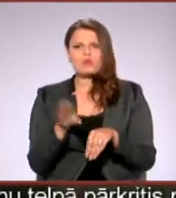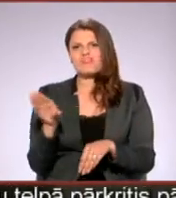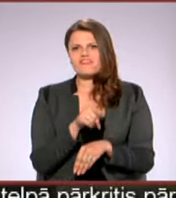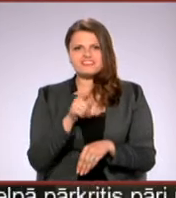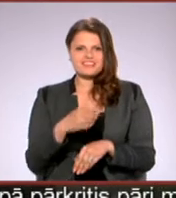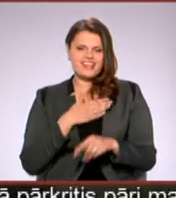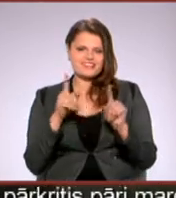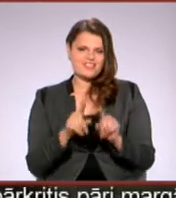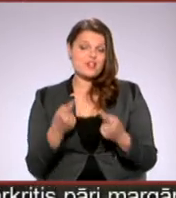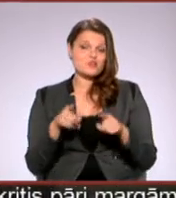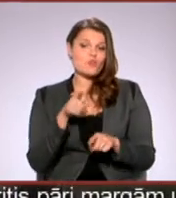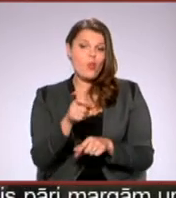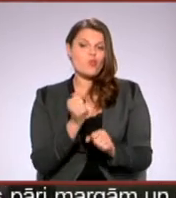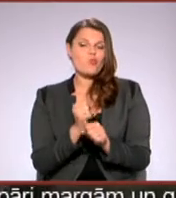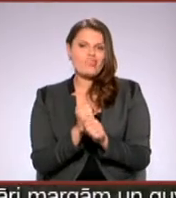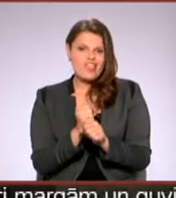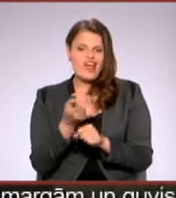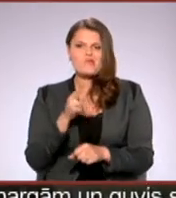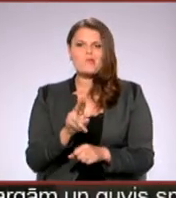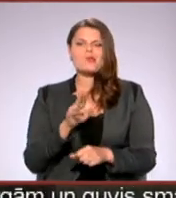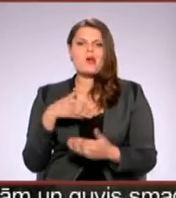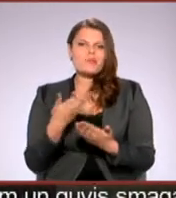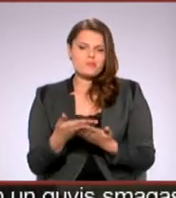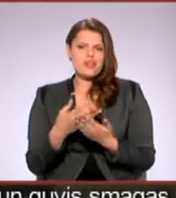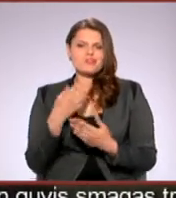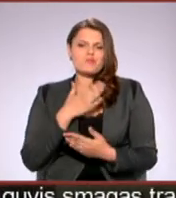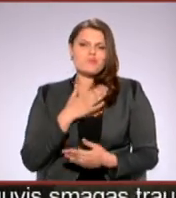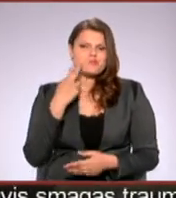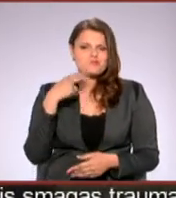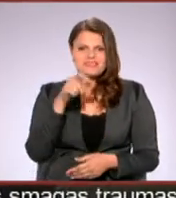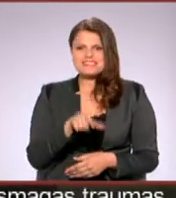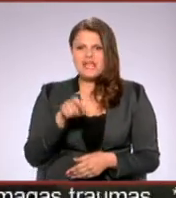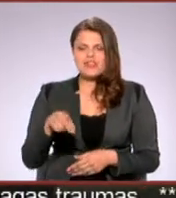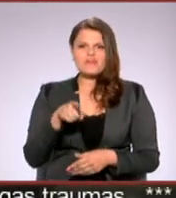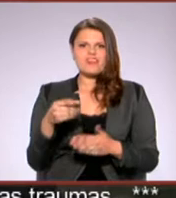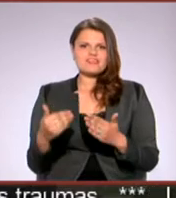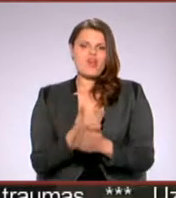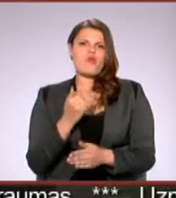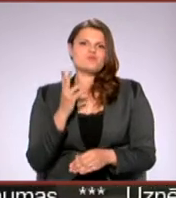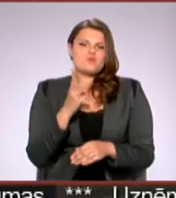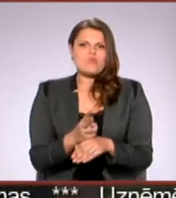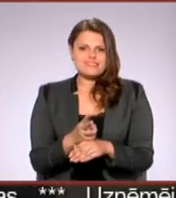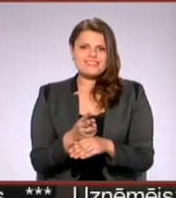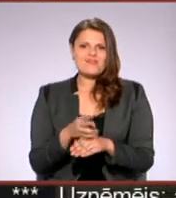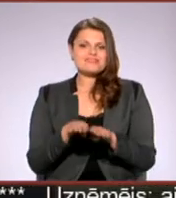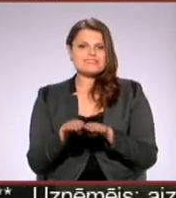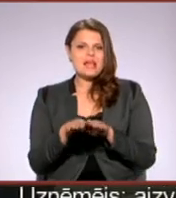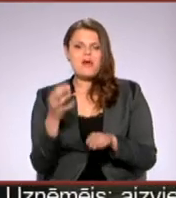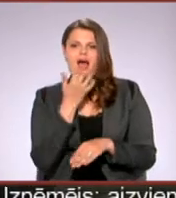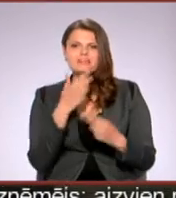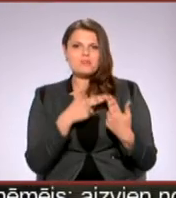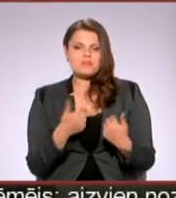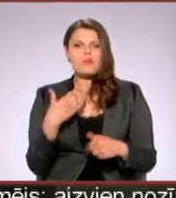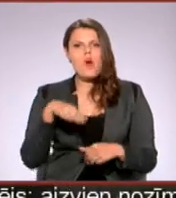savas lietas, ko tu dari. Un priekš senioriem, mūsu senioriem, tas, protams, ir izaicinājums, jo salīdzinājumā ar ārzemju partneriem